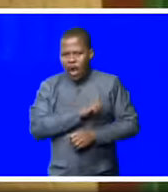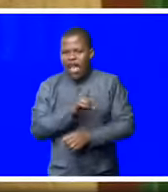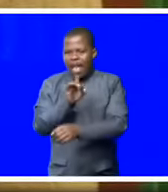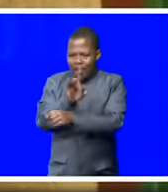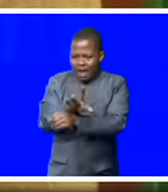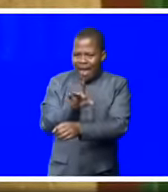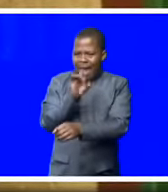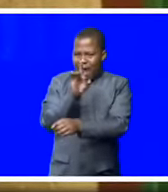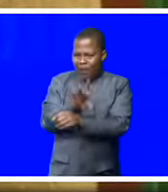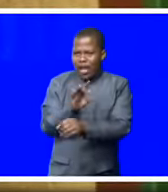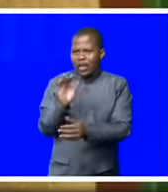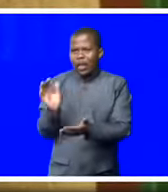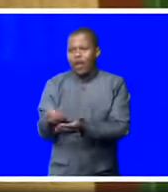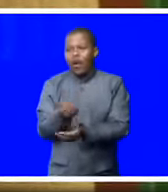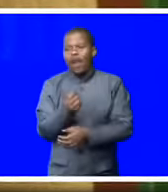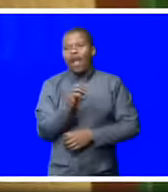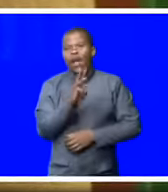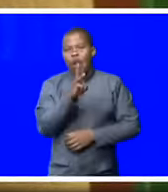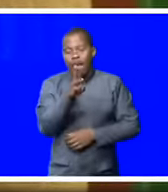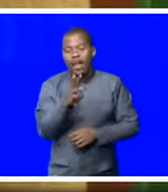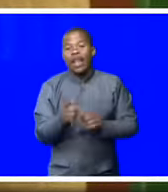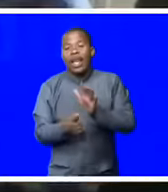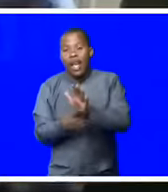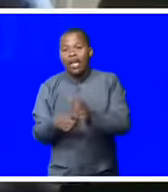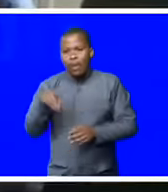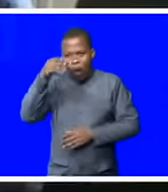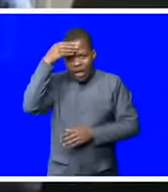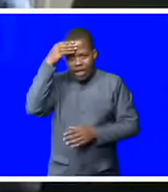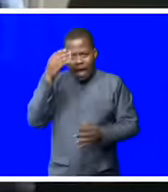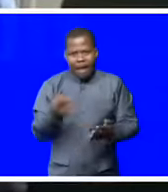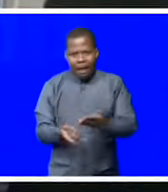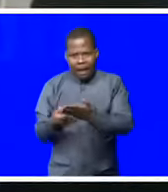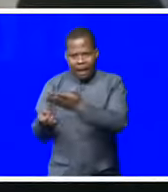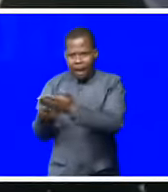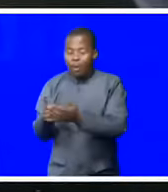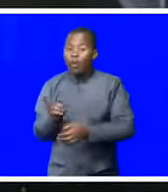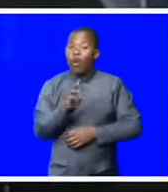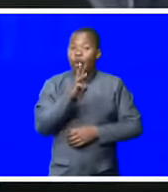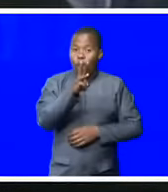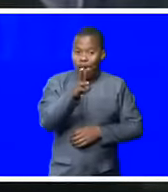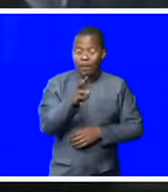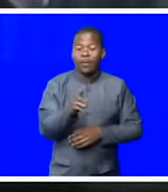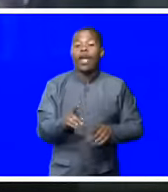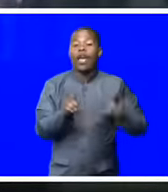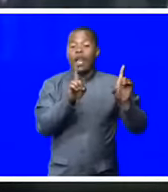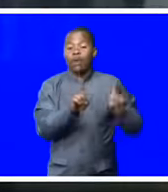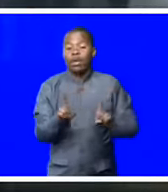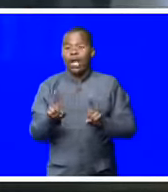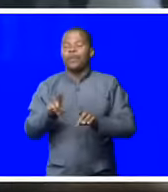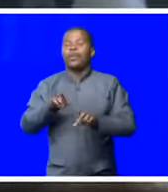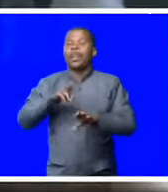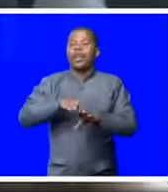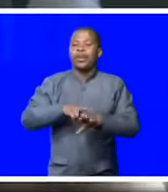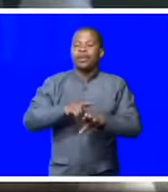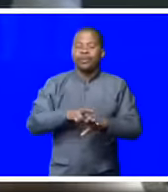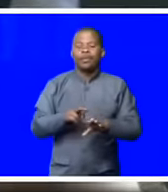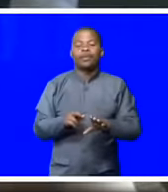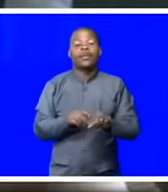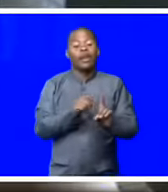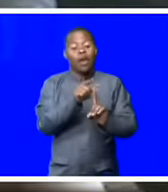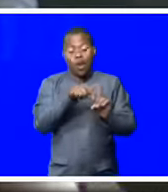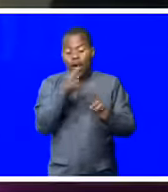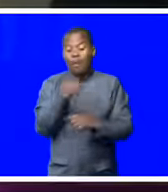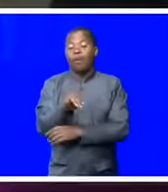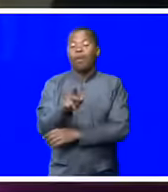etindzaweni letifanele fakha khona ikhathi emaphoyiseni lo khulumele bothishela lokubuya esikolweni lesiphakeme sakaZandondo Fortunate